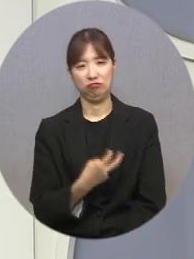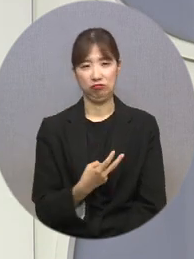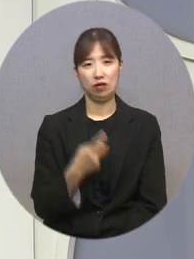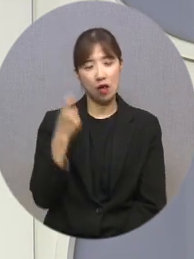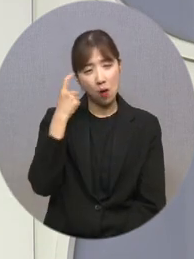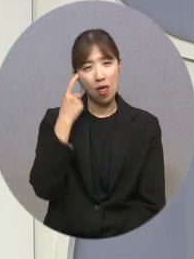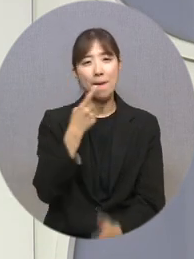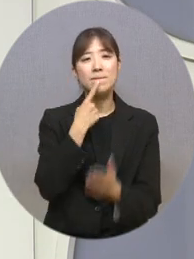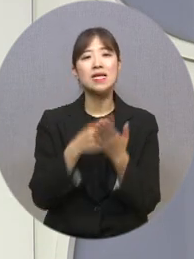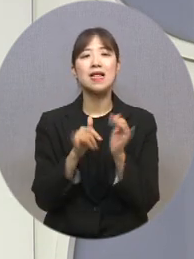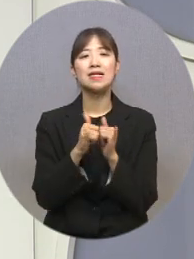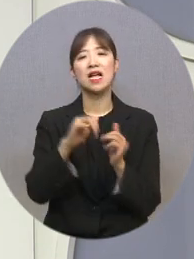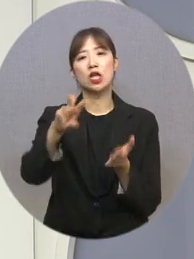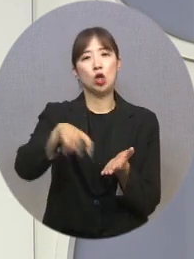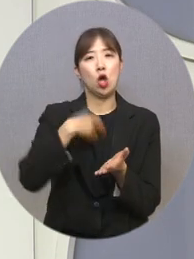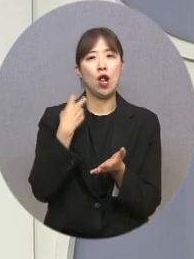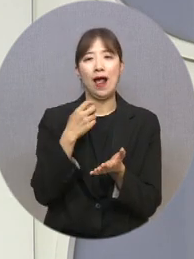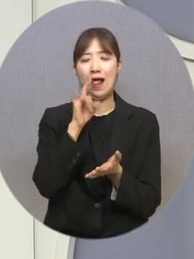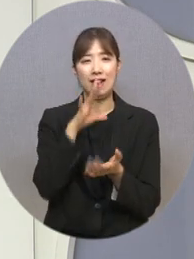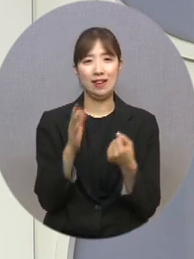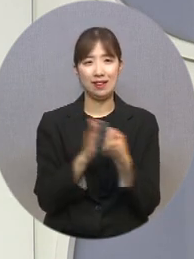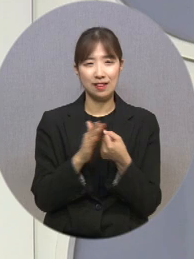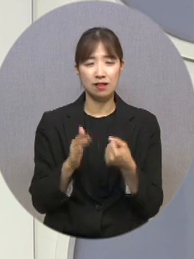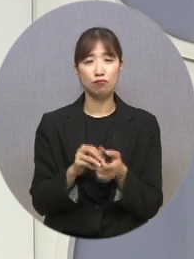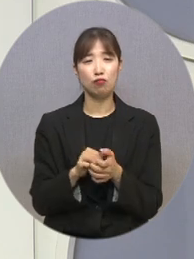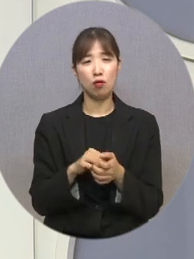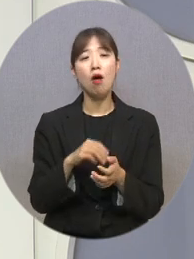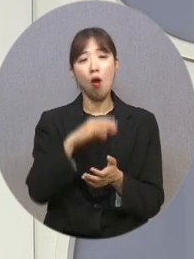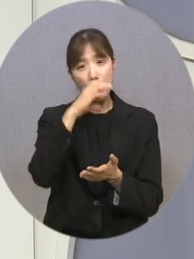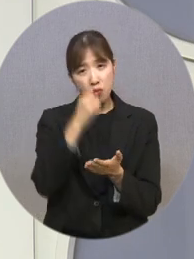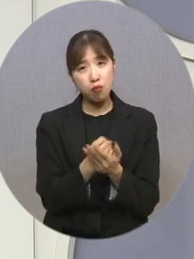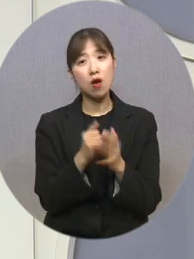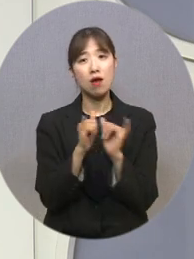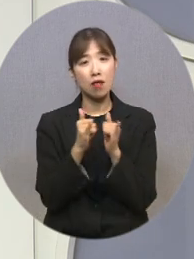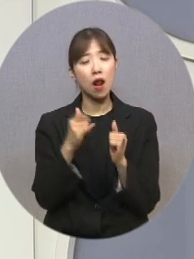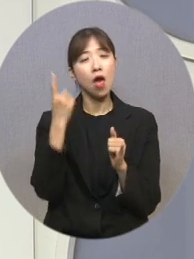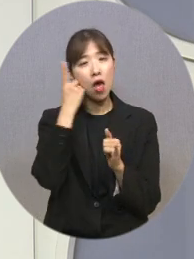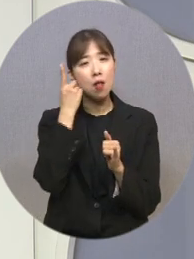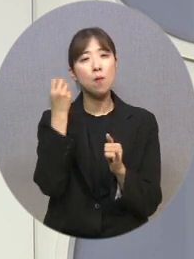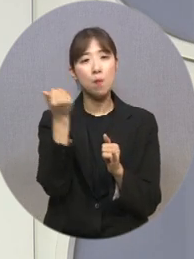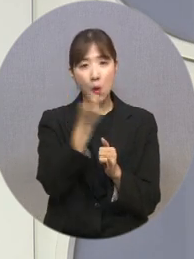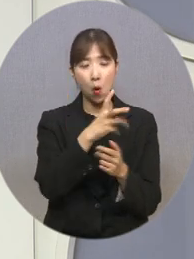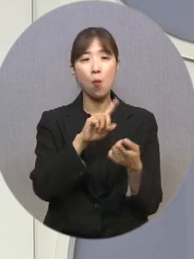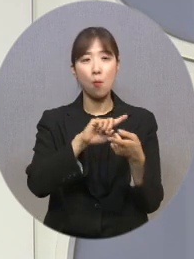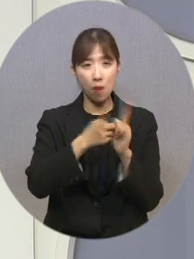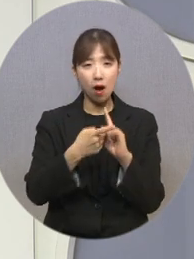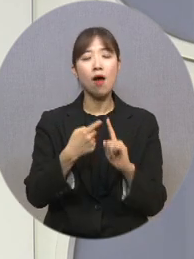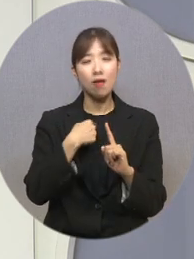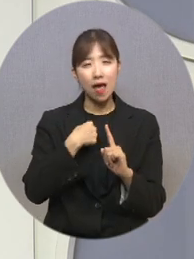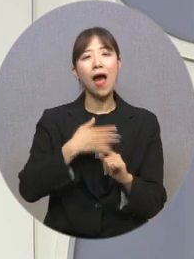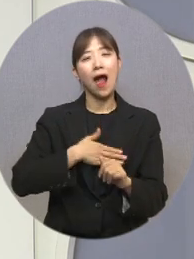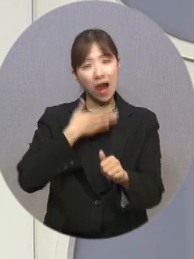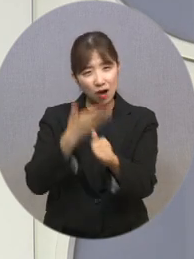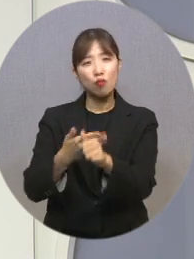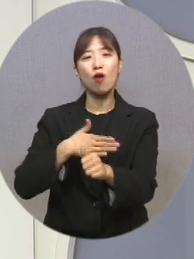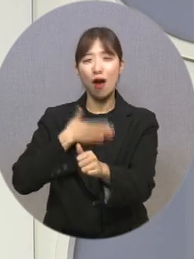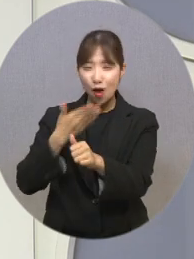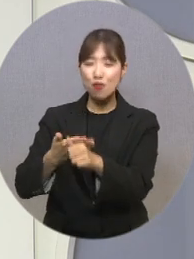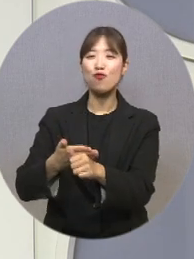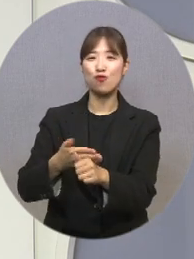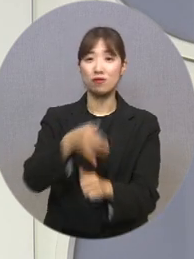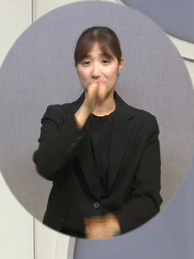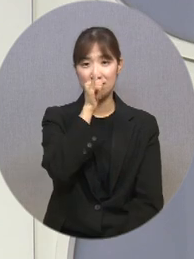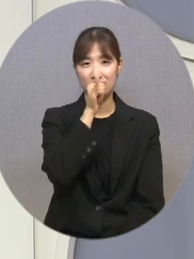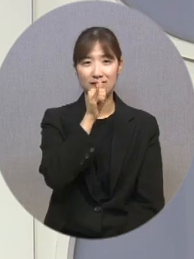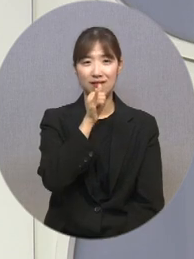왜냐하면 피해자가 전화 걸까 봐. 근데 정상적인 사람이라면 휴대폰 번호가 바뀌면 친구한테 나 휴대폰 번호 이렇게 바뀌었으니까 여기로 전화해줘